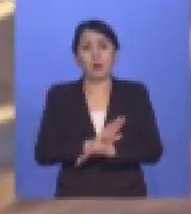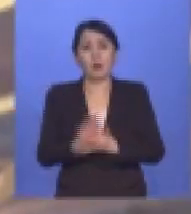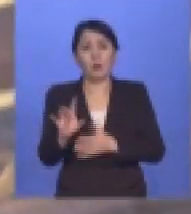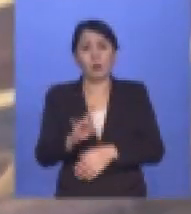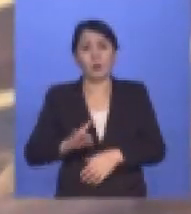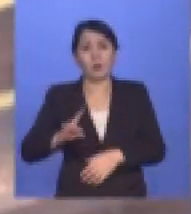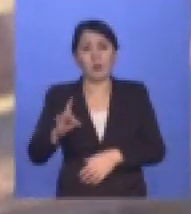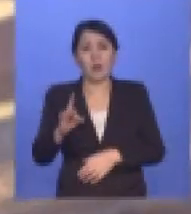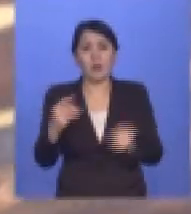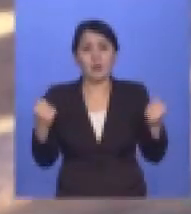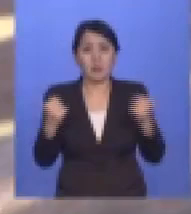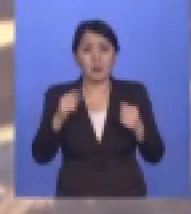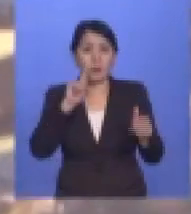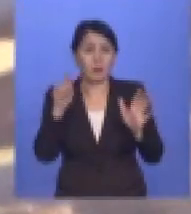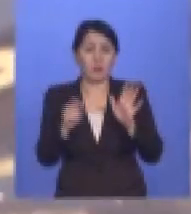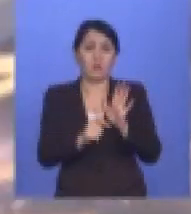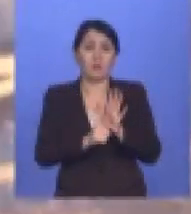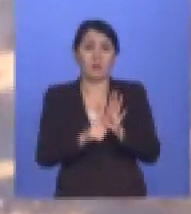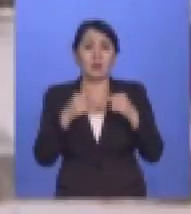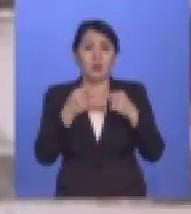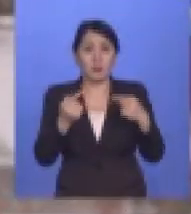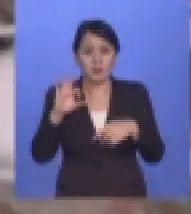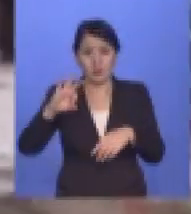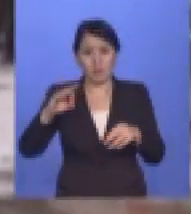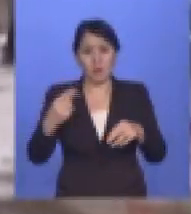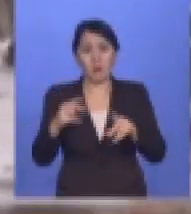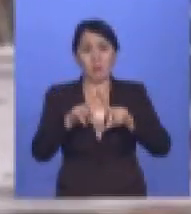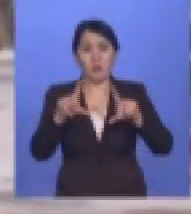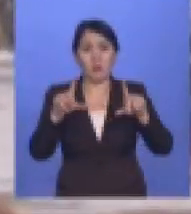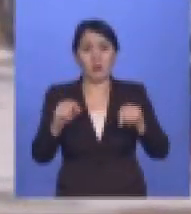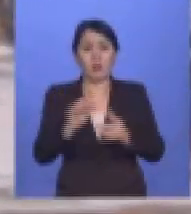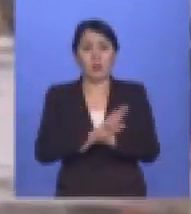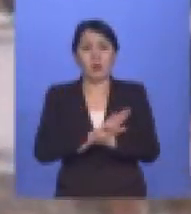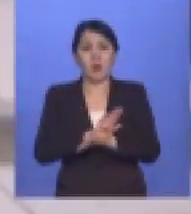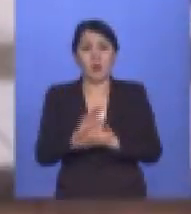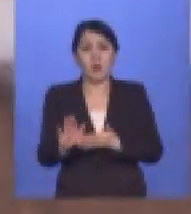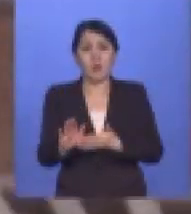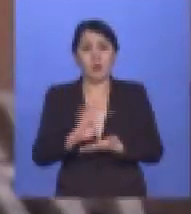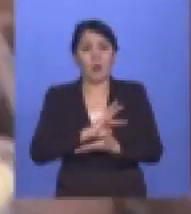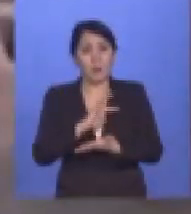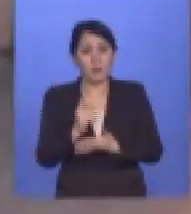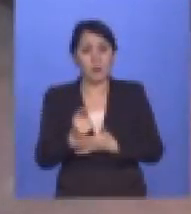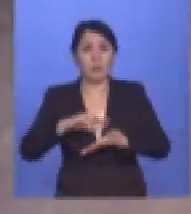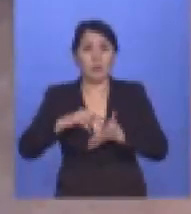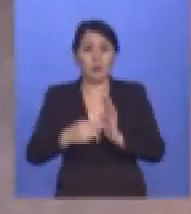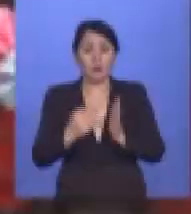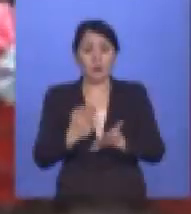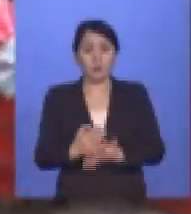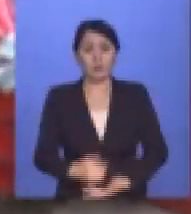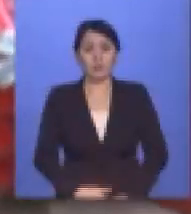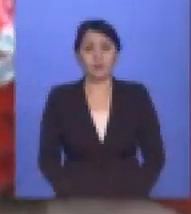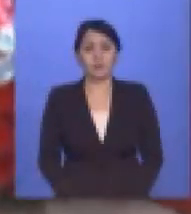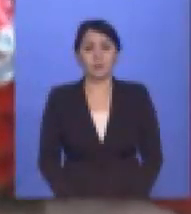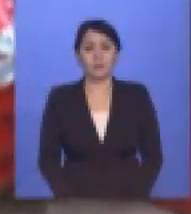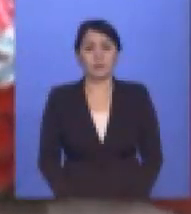тазартты. Олар өңірге аязды қыс келгенше басқа да әлеуметтік маңызы бар жерлерді тазалық іс-шарасымен қамтуды жоспарлап отыр.